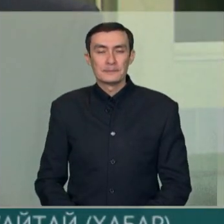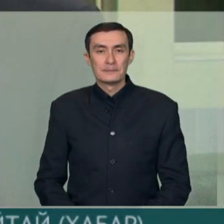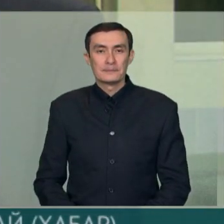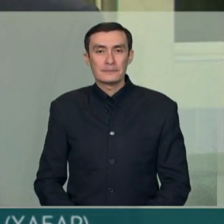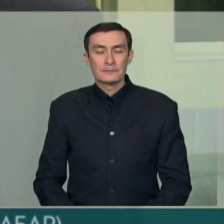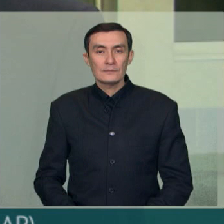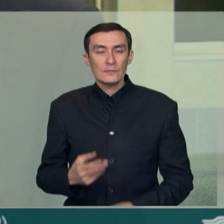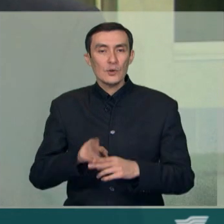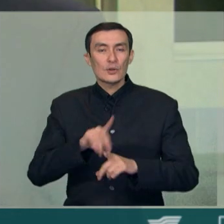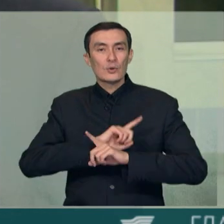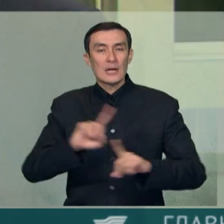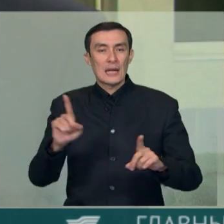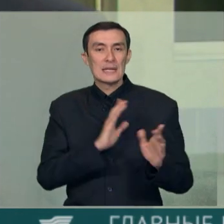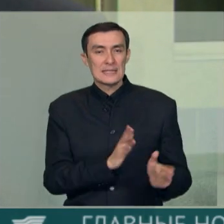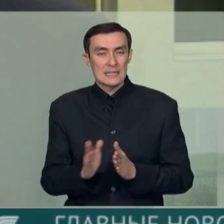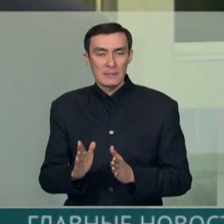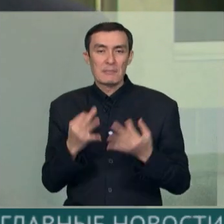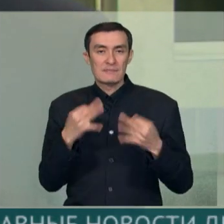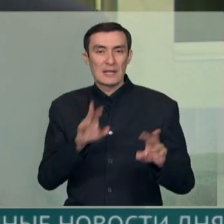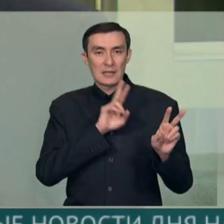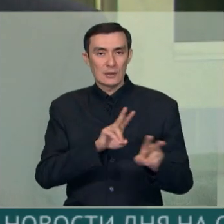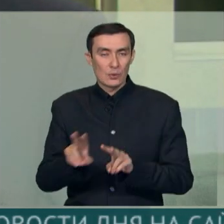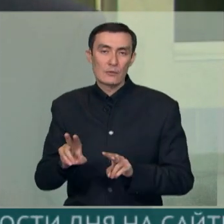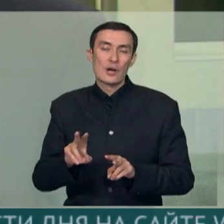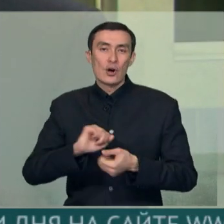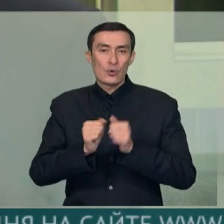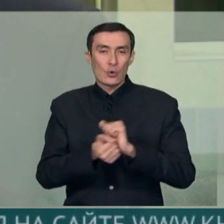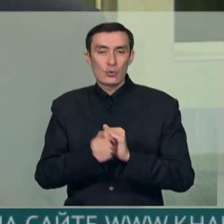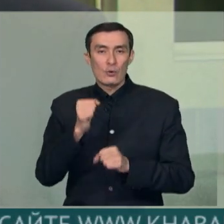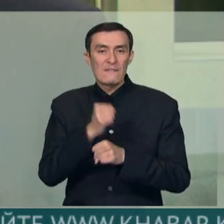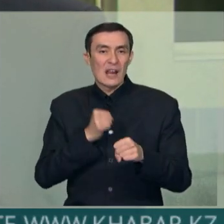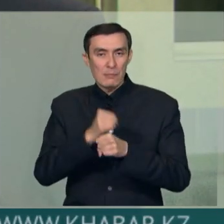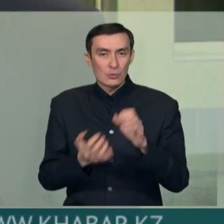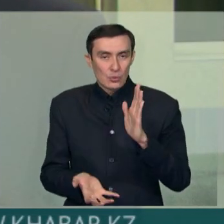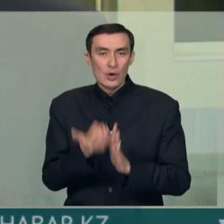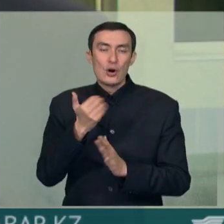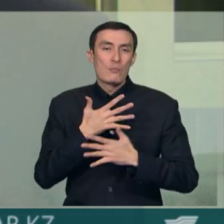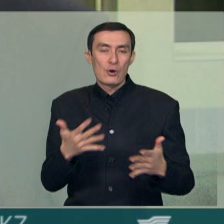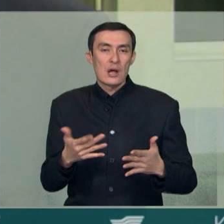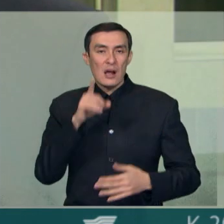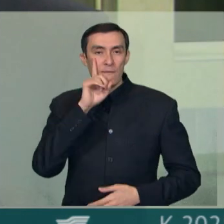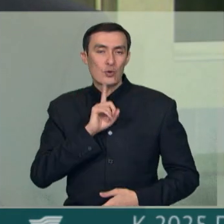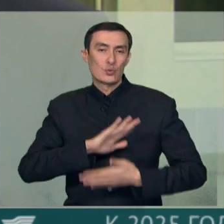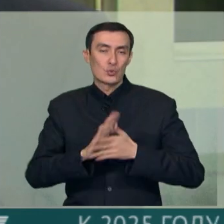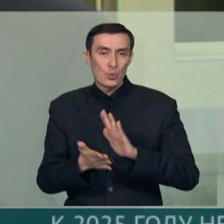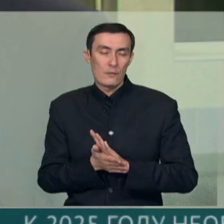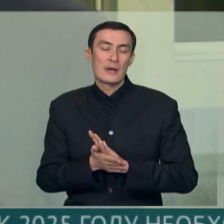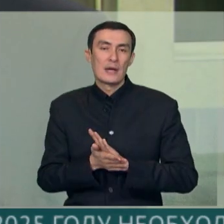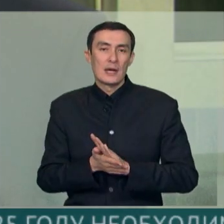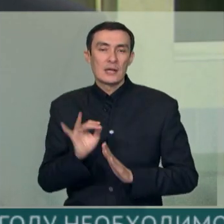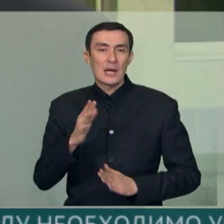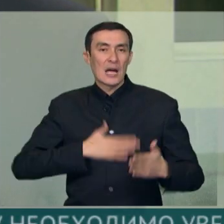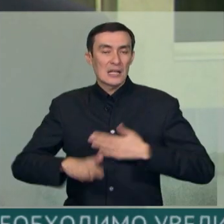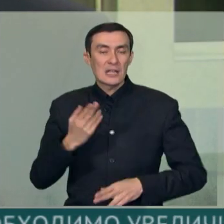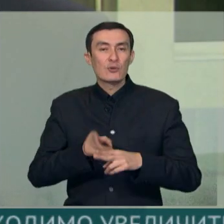Создана уникальная система, которая позволяет контролировать горные выработки, позволяет обеспечить более комфортные условия. И отрадно то, что вся